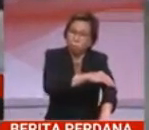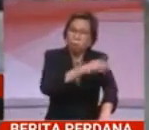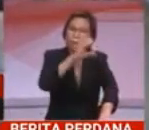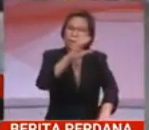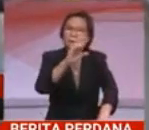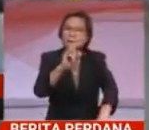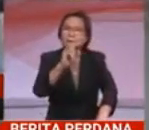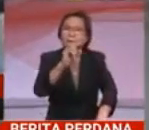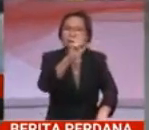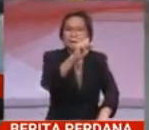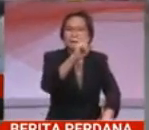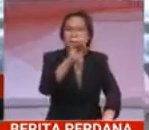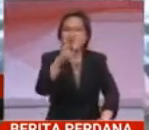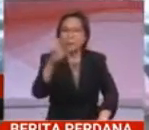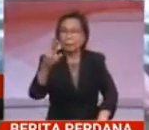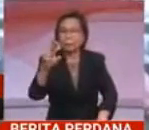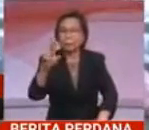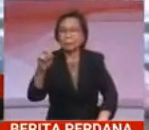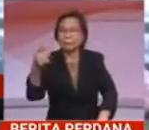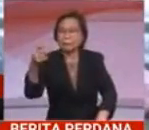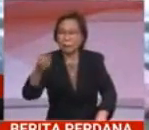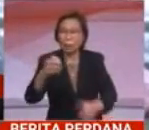Cyberdyne ataupun robotik